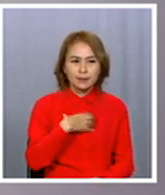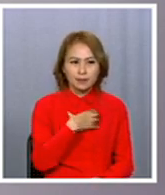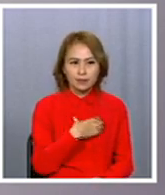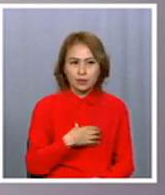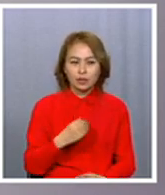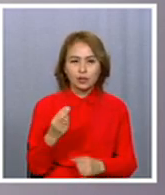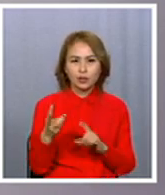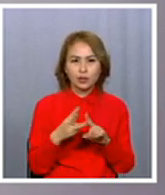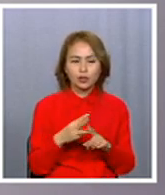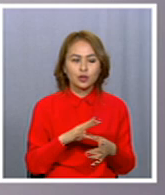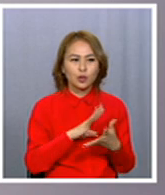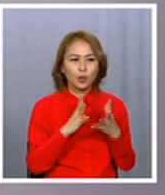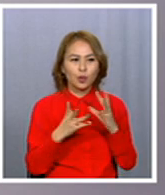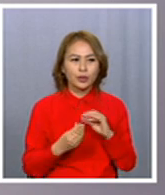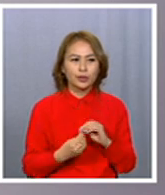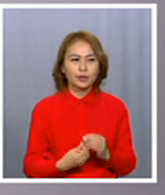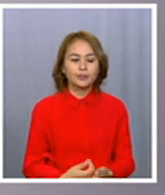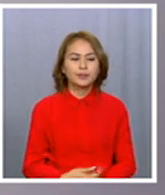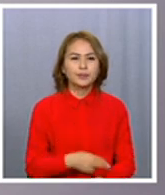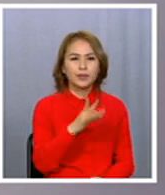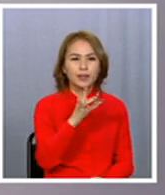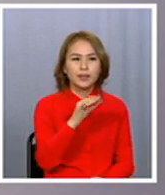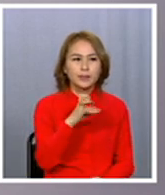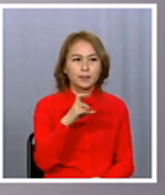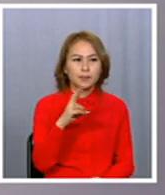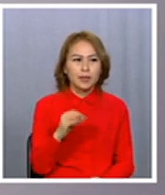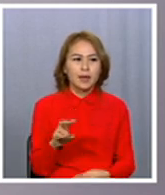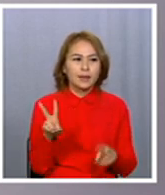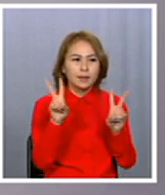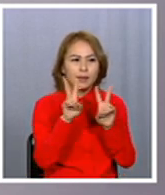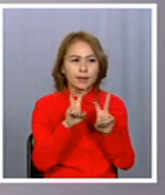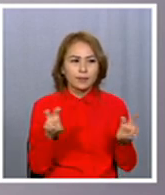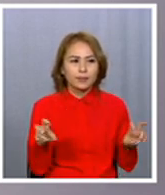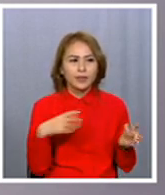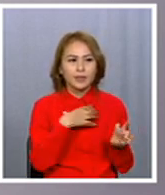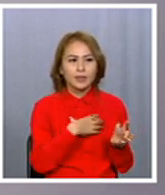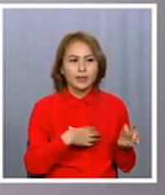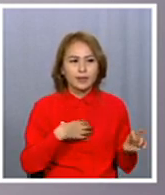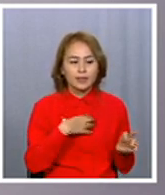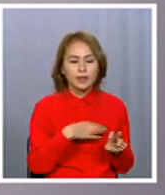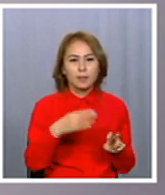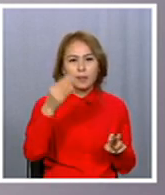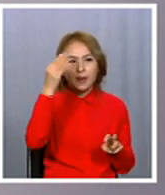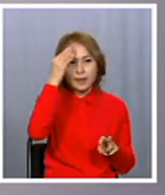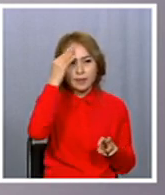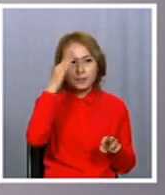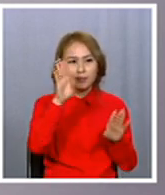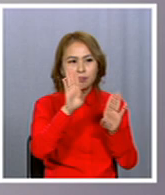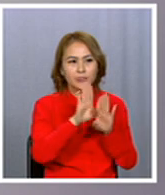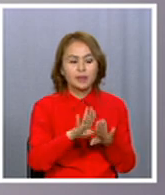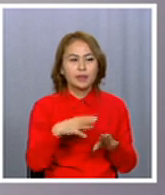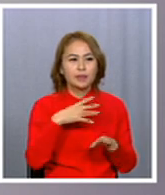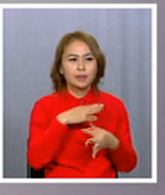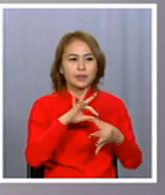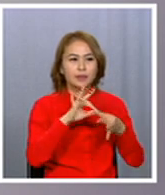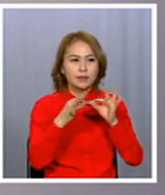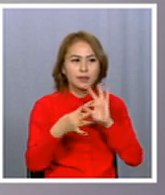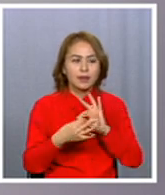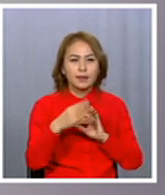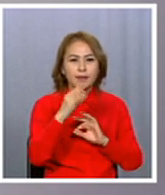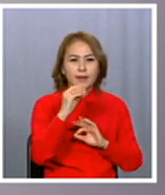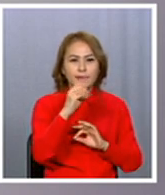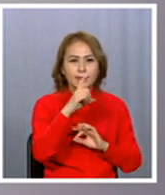және қорытынды. Кіріспе – тақырыптың негізгі мәні мен негіздемесі тезис